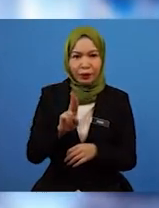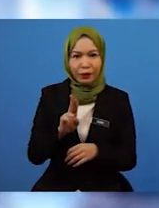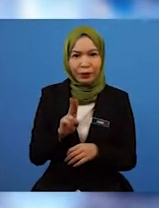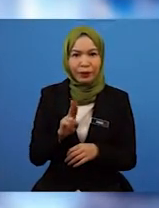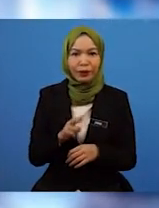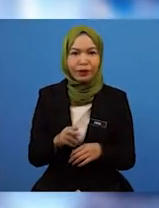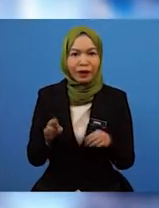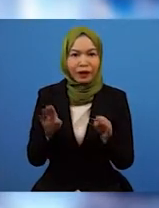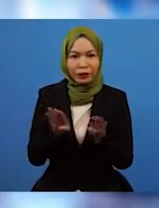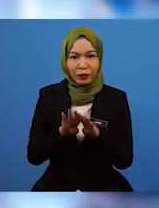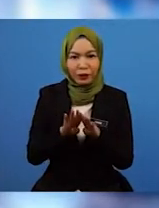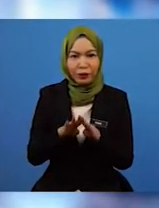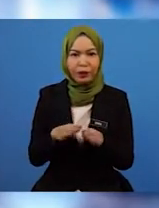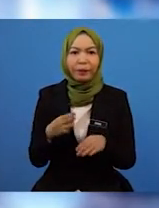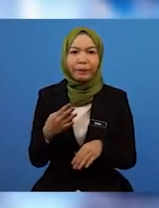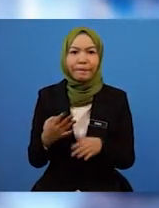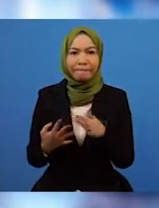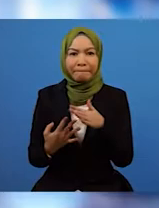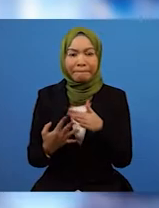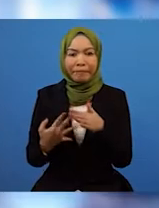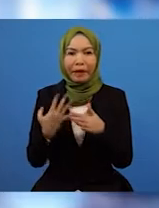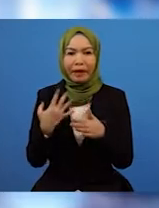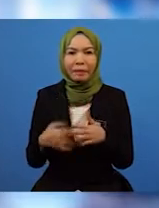rekodkan suhu tertinggi air yang tercapai.